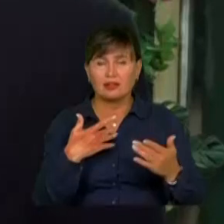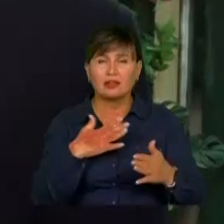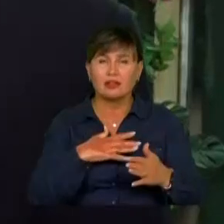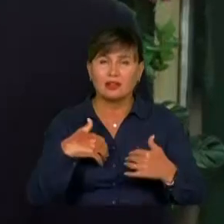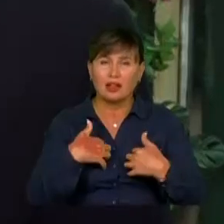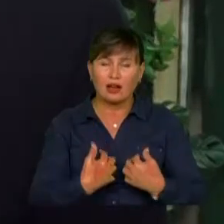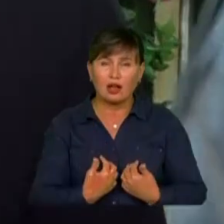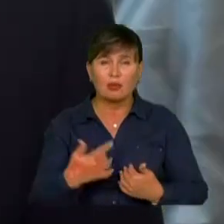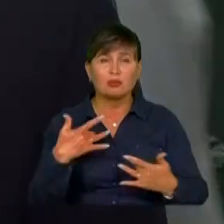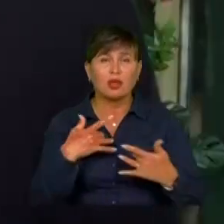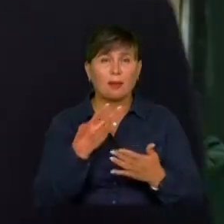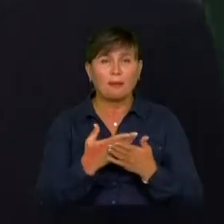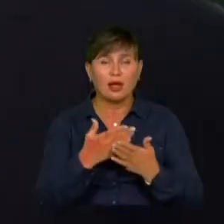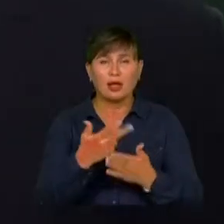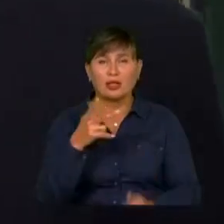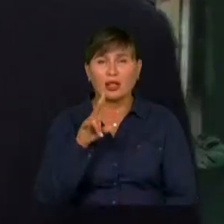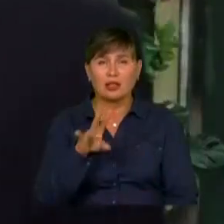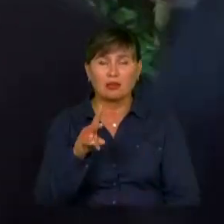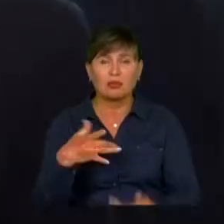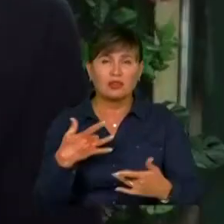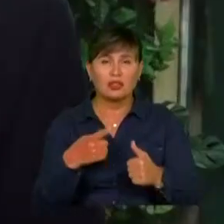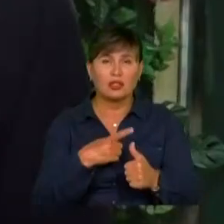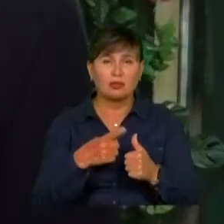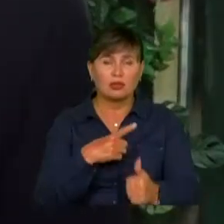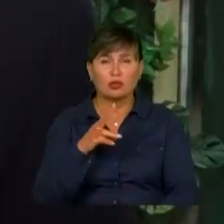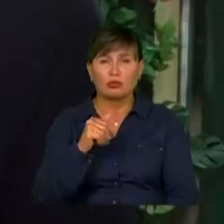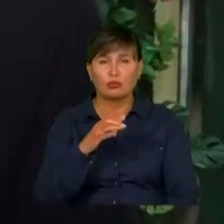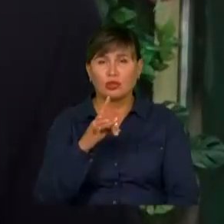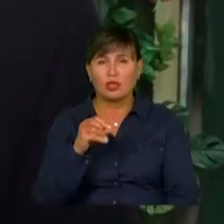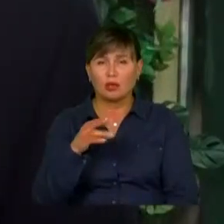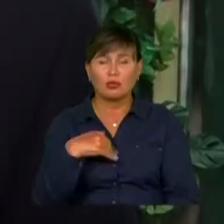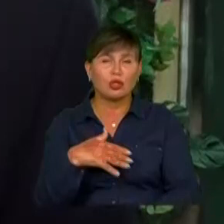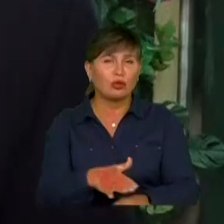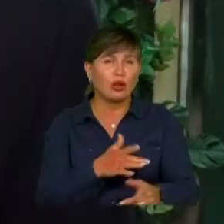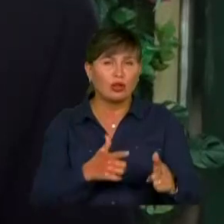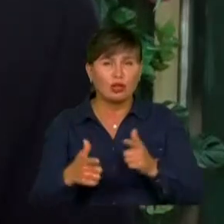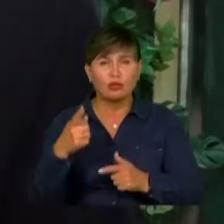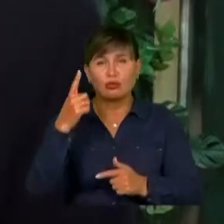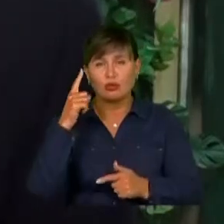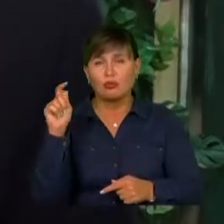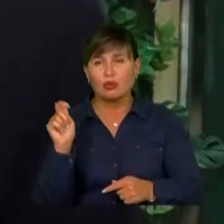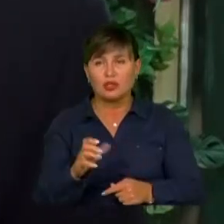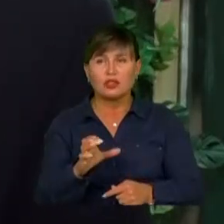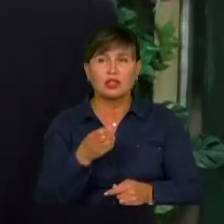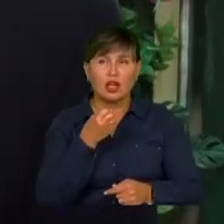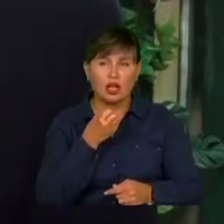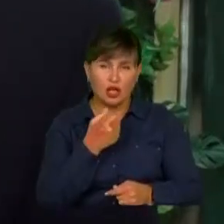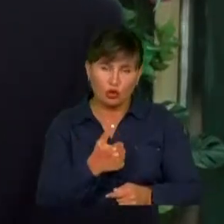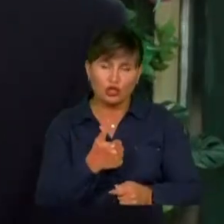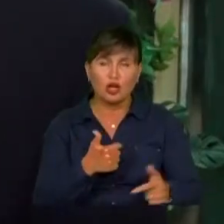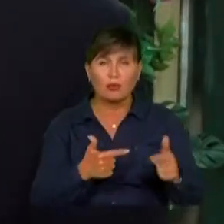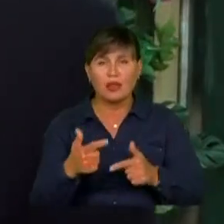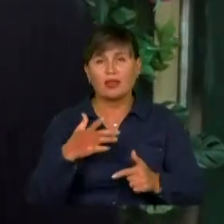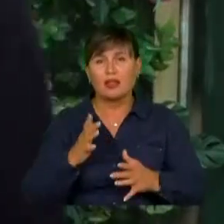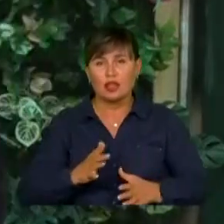ролей. Спектакль покажем 3 ноября в театре имени Габита Мусрепова. Мы долго готовились и, думаю, приехали с хорошей подготовкой.